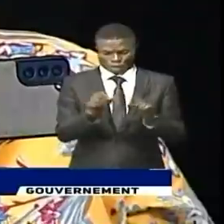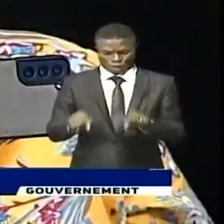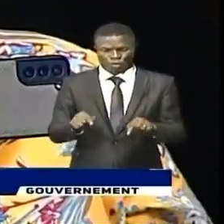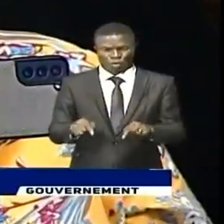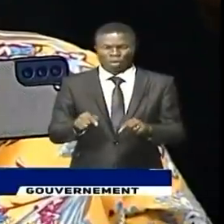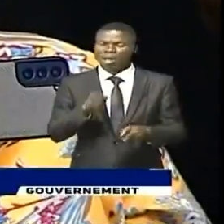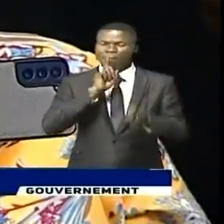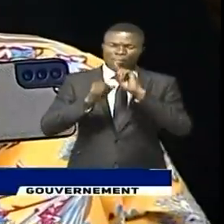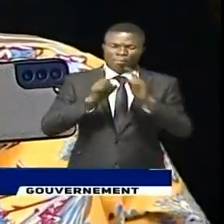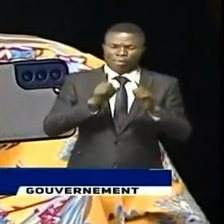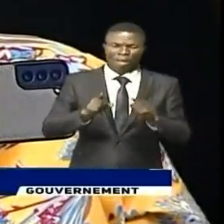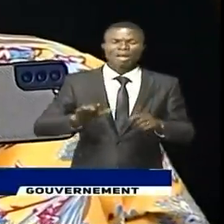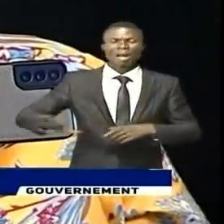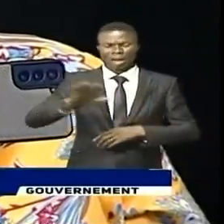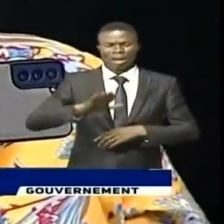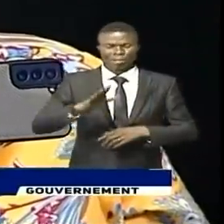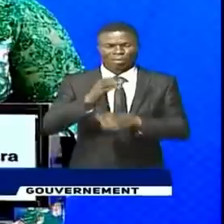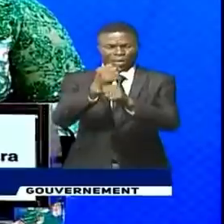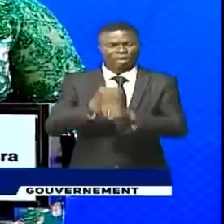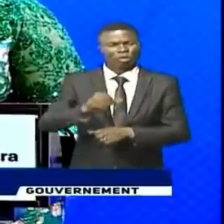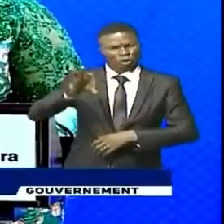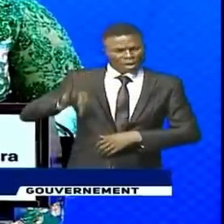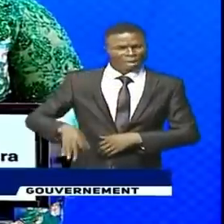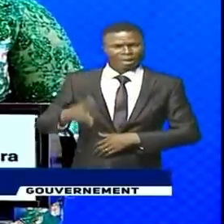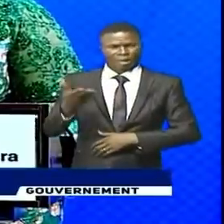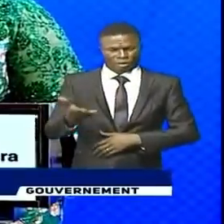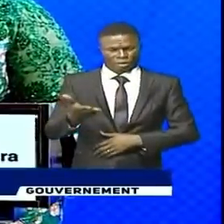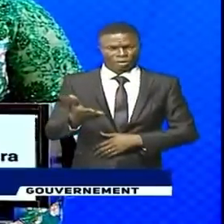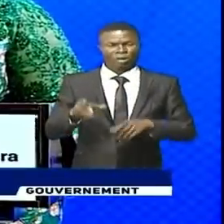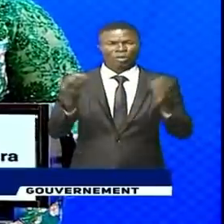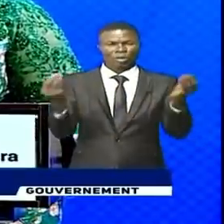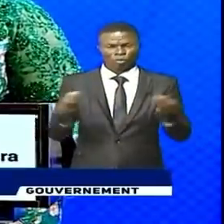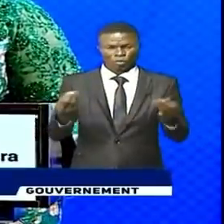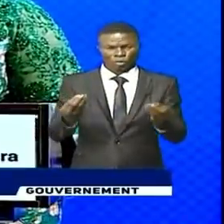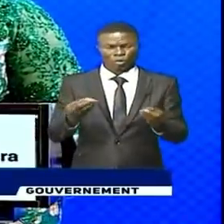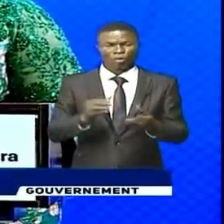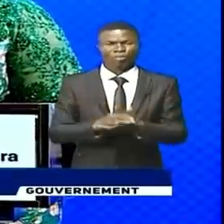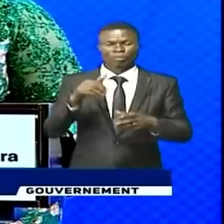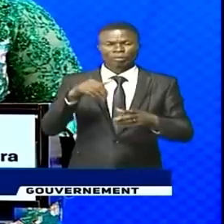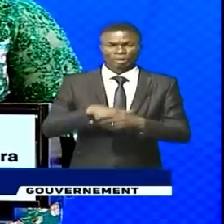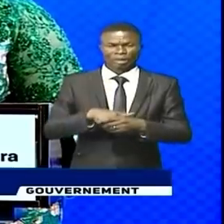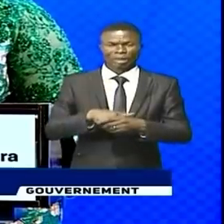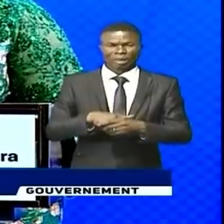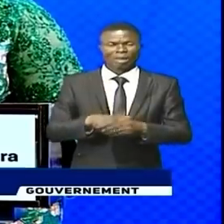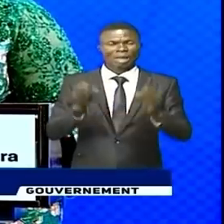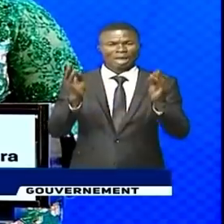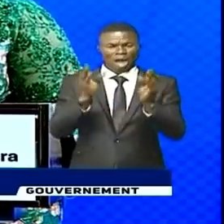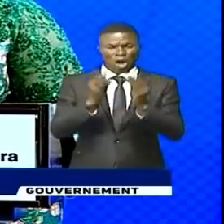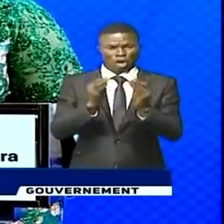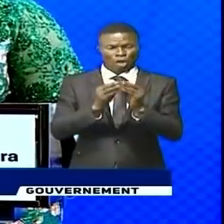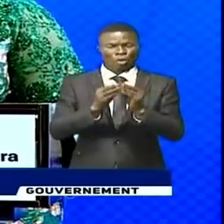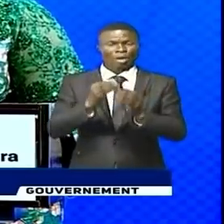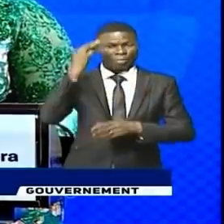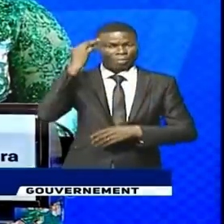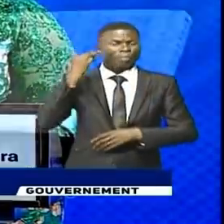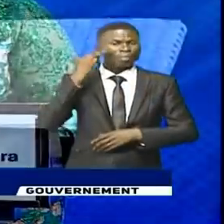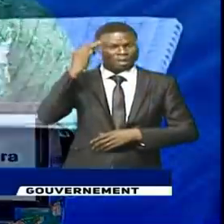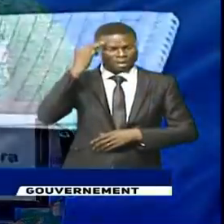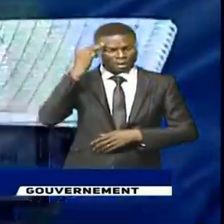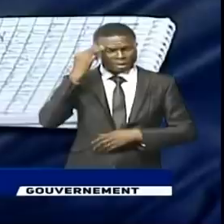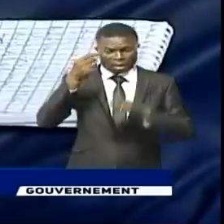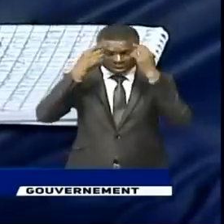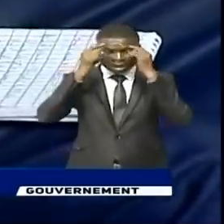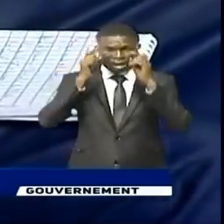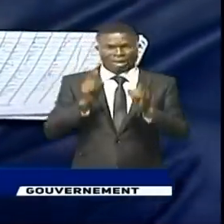que la république se retrouve c'est ainsi lors des sept conseil des ministres une résolution